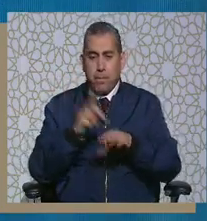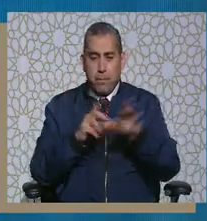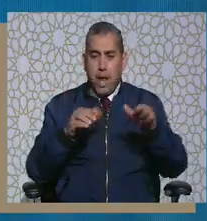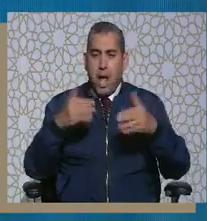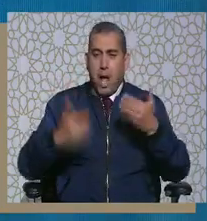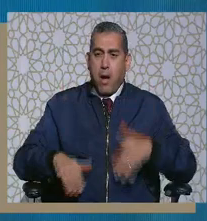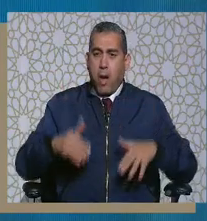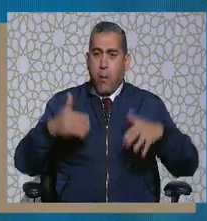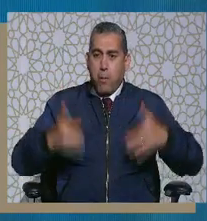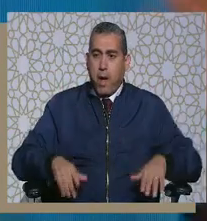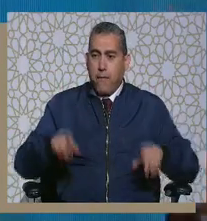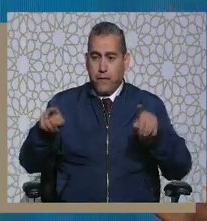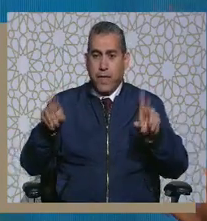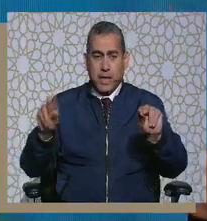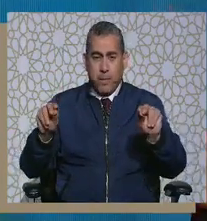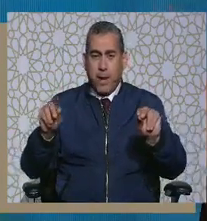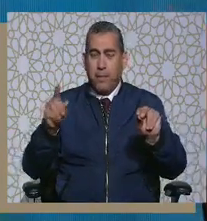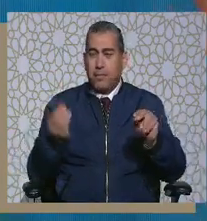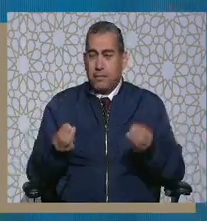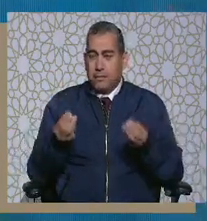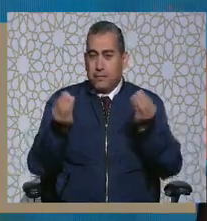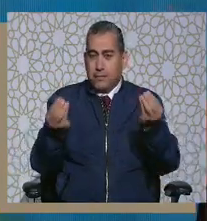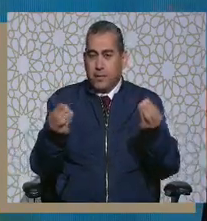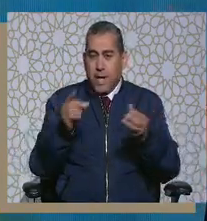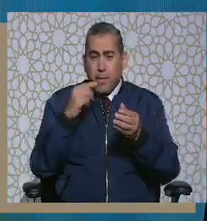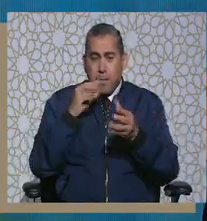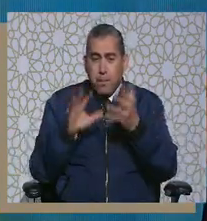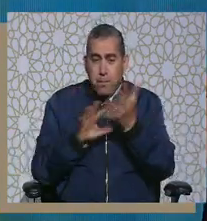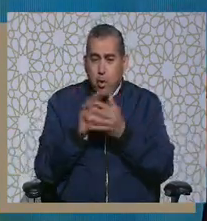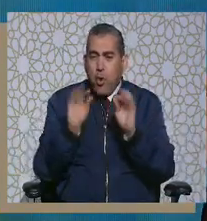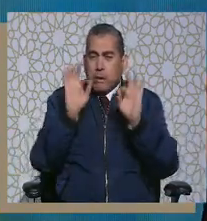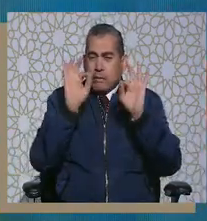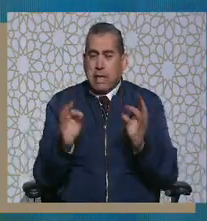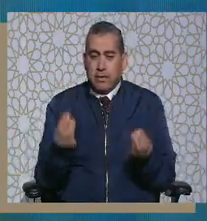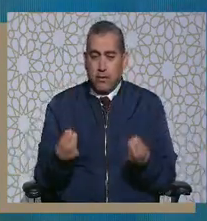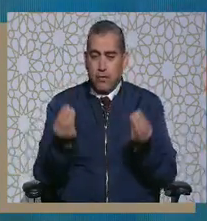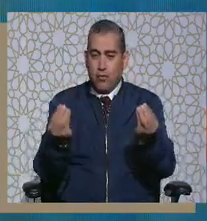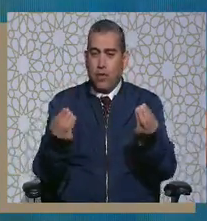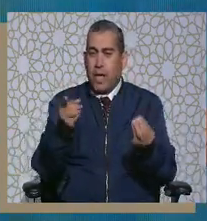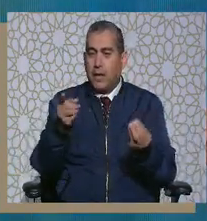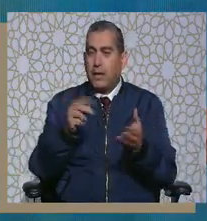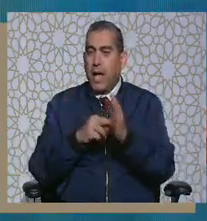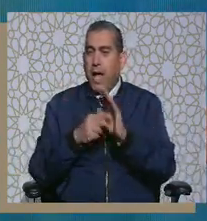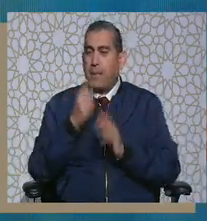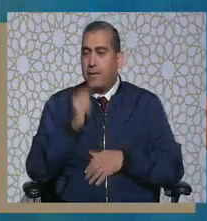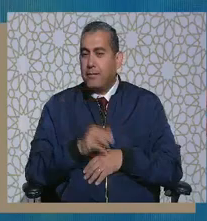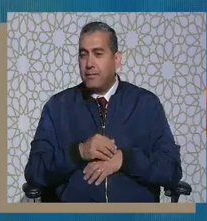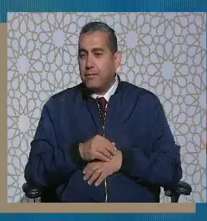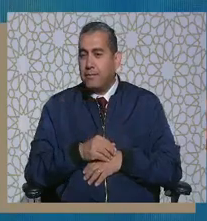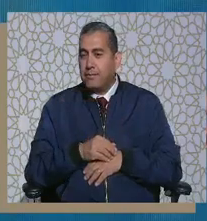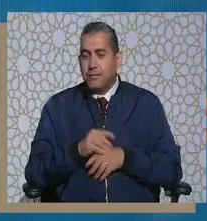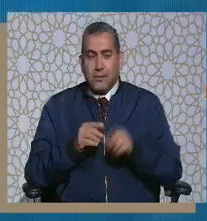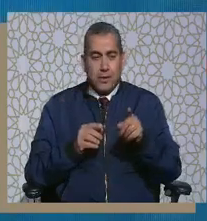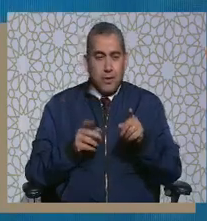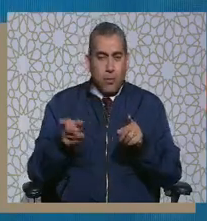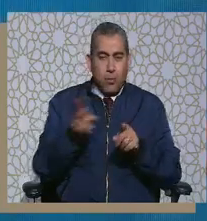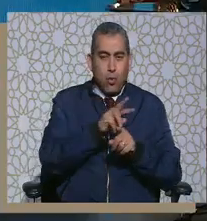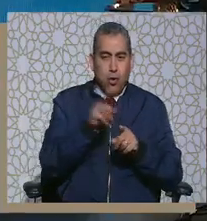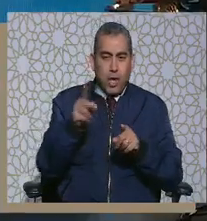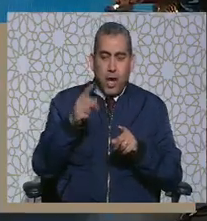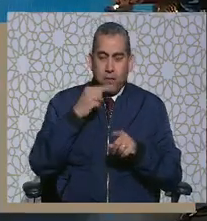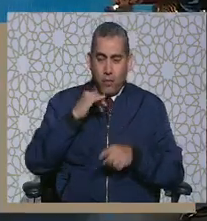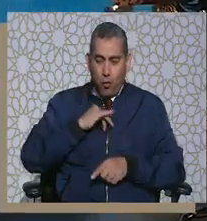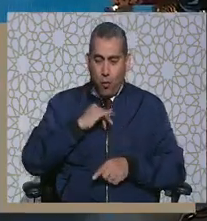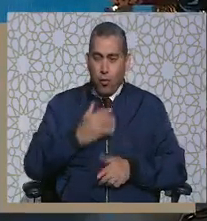عجز وانتم الاتنين والاتنين حصل لهم نفس الحكايه ده مختلف عن ده ايه